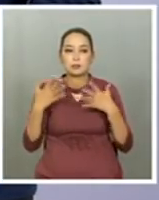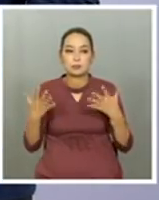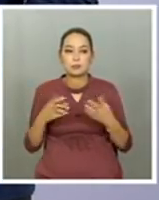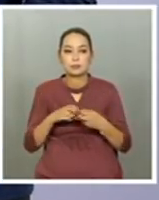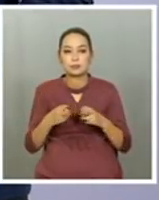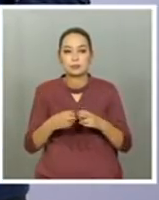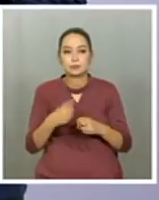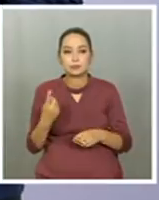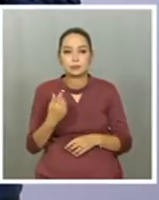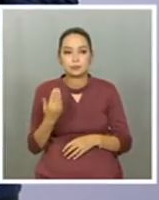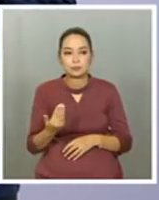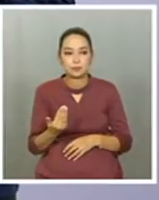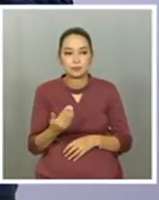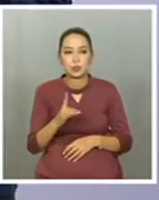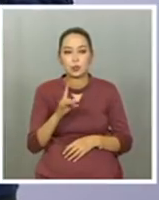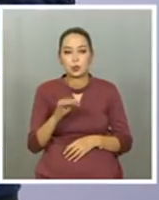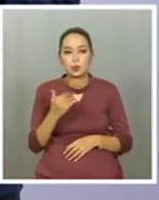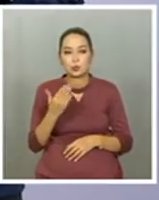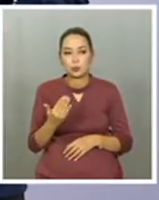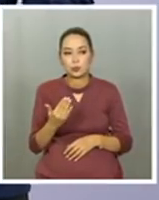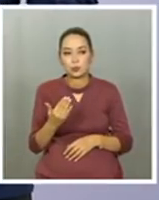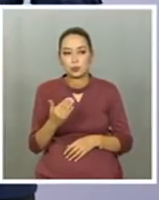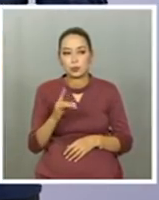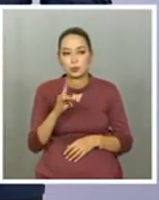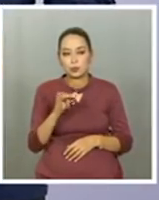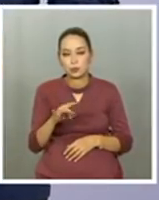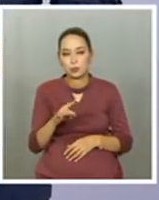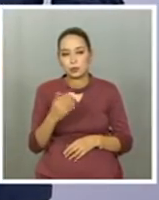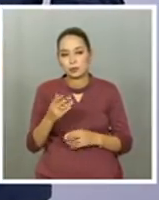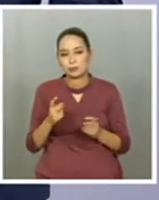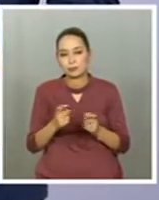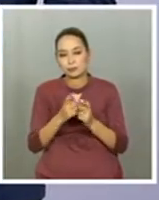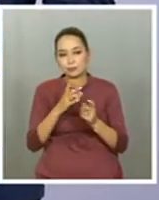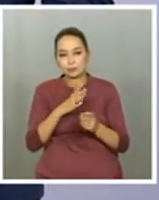бұл Рур дағдарысы еді. 1923 жылы